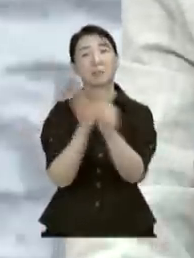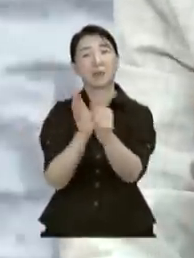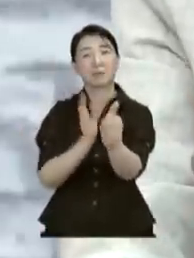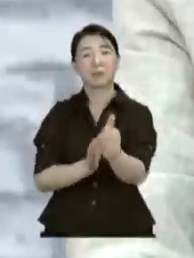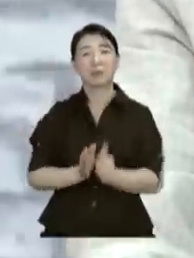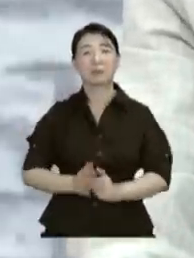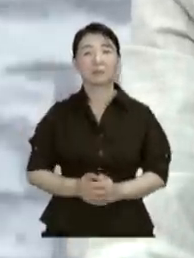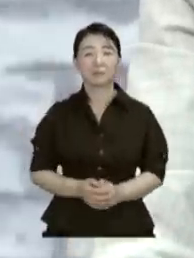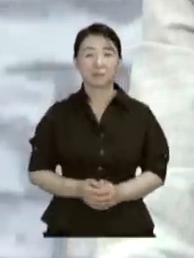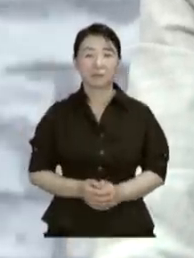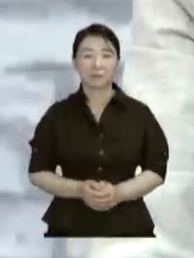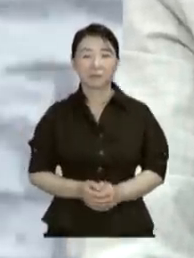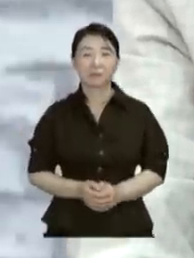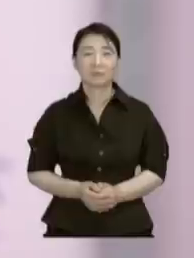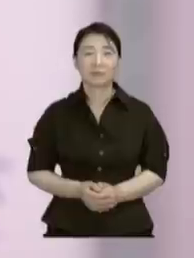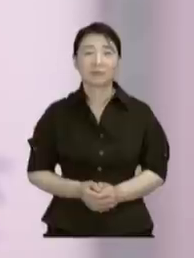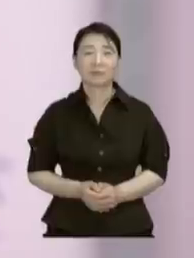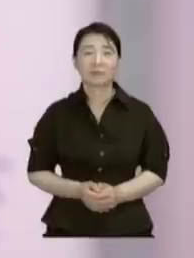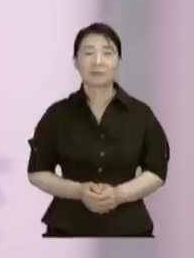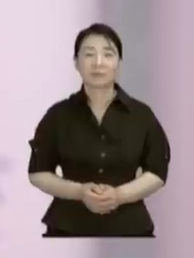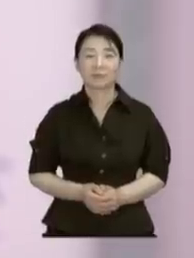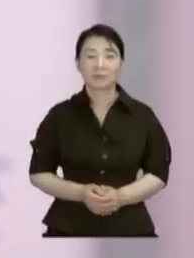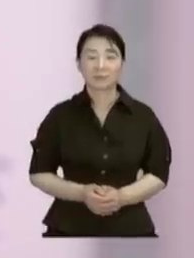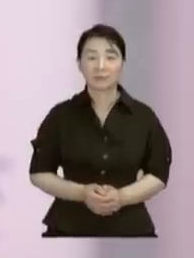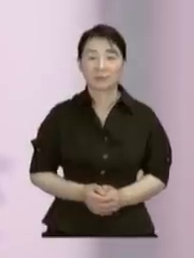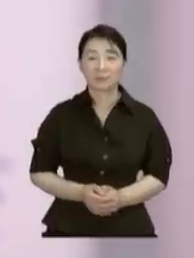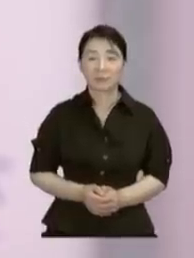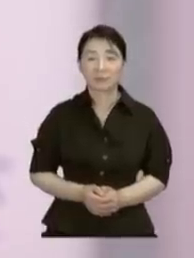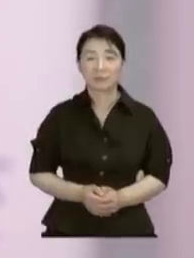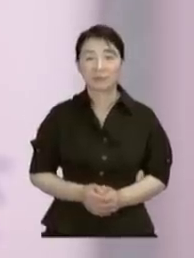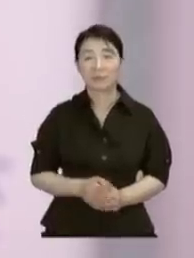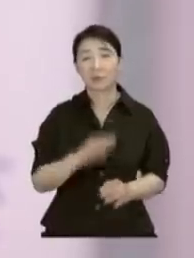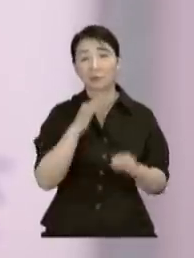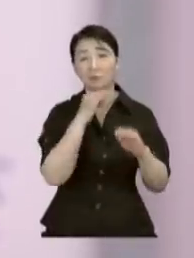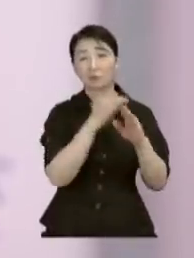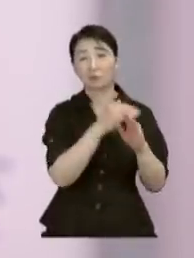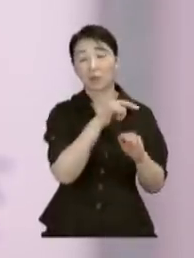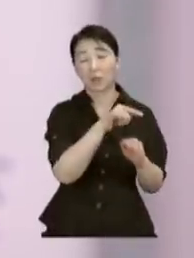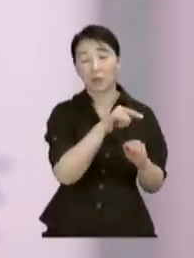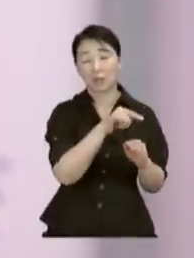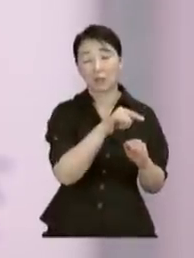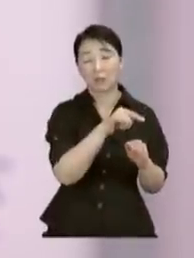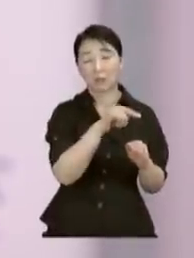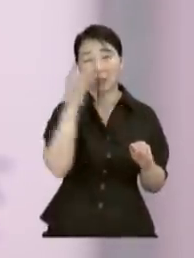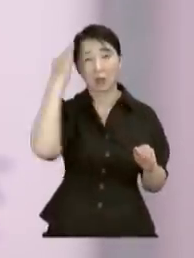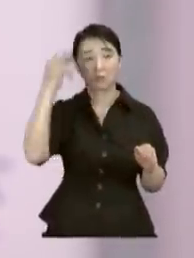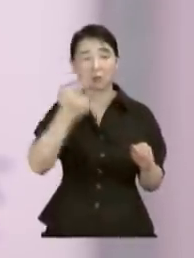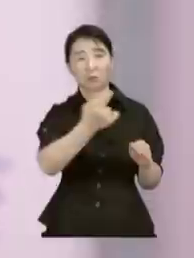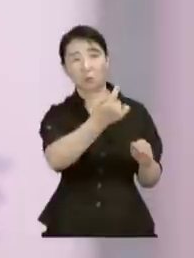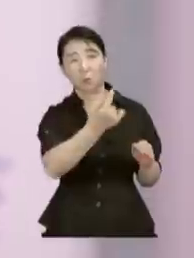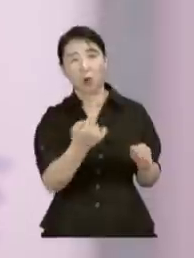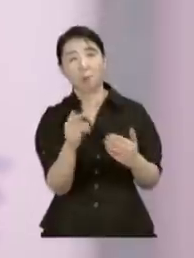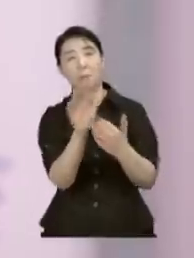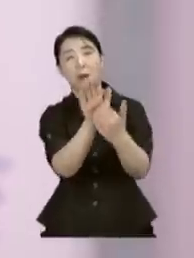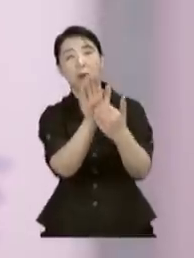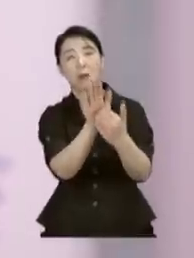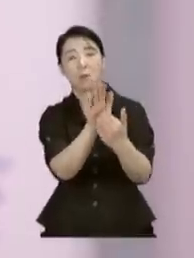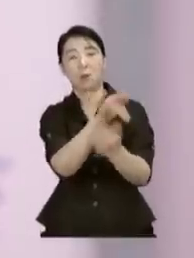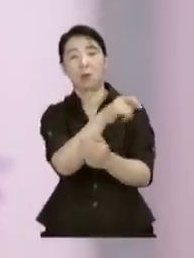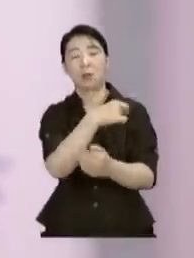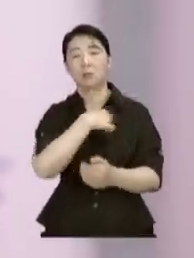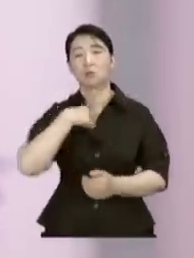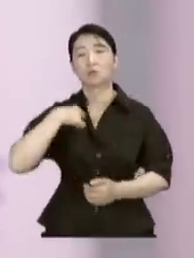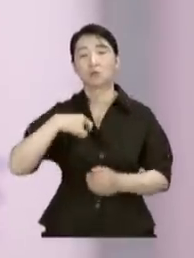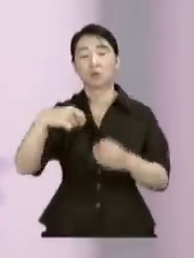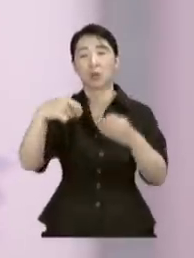있고요. 네. 네, 또 하나는 지금 북한 분들이 한국에 넘어오는 길이 좀 막혀 있어요. 많이 막혀 있죠. 예, 그래서 중국의 문이 열리기를